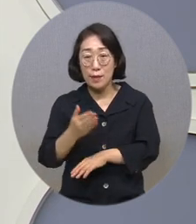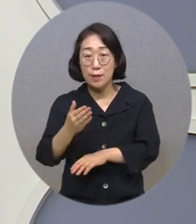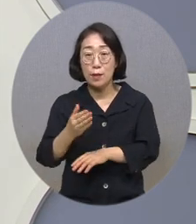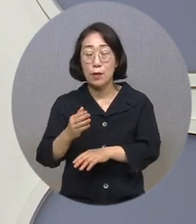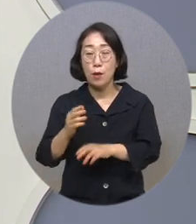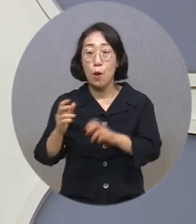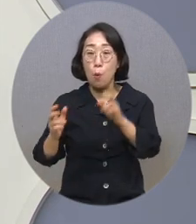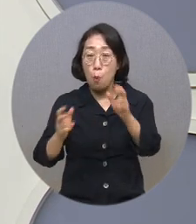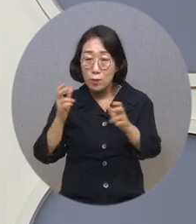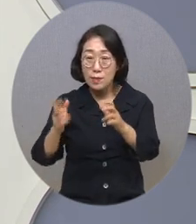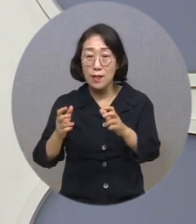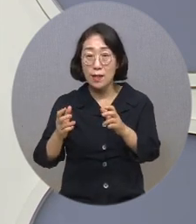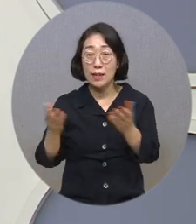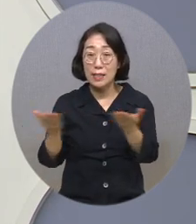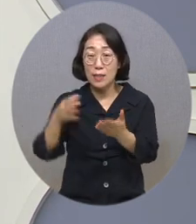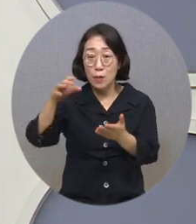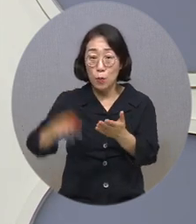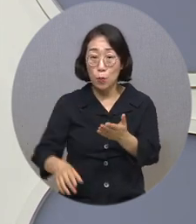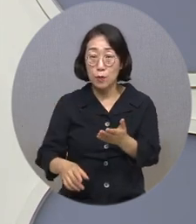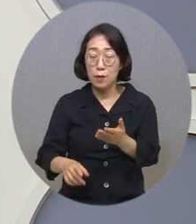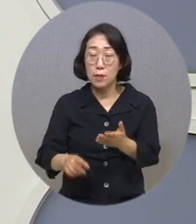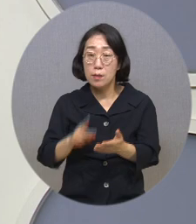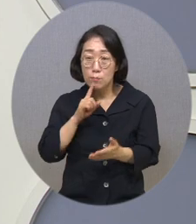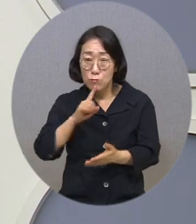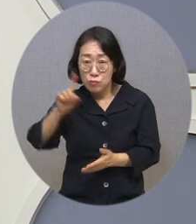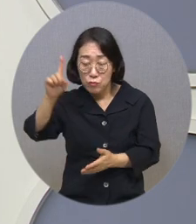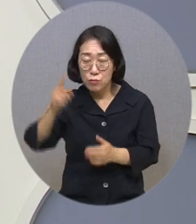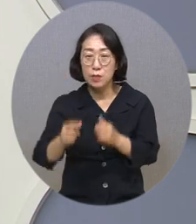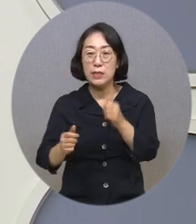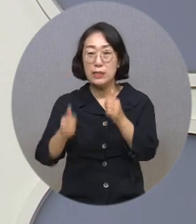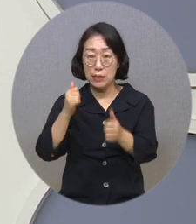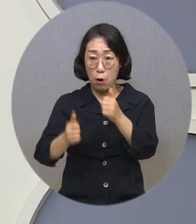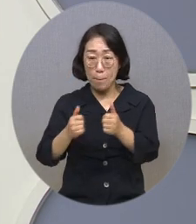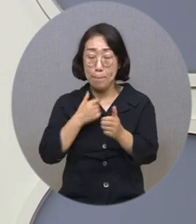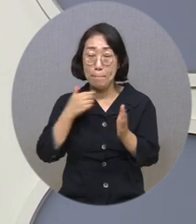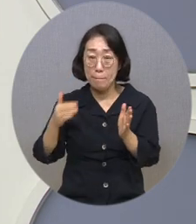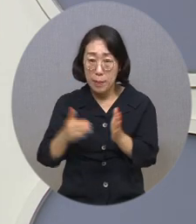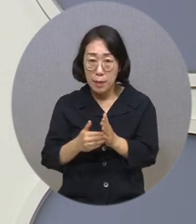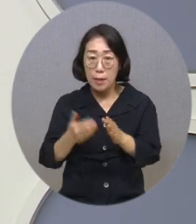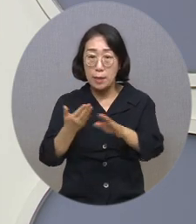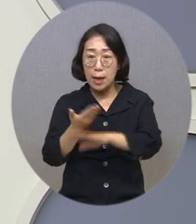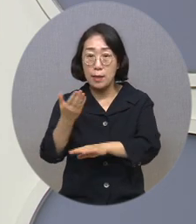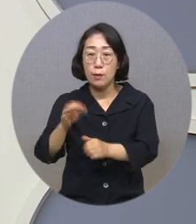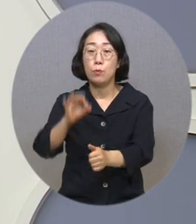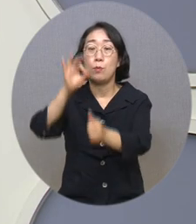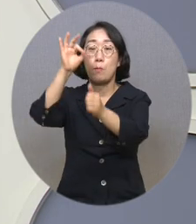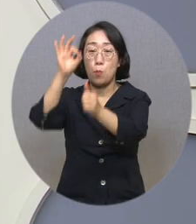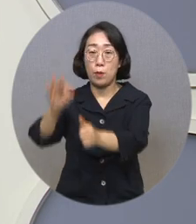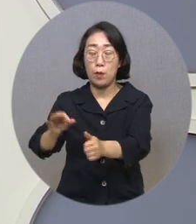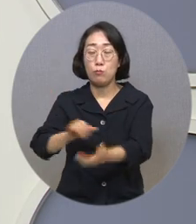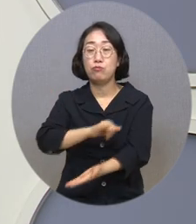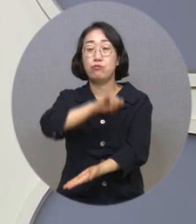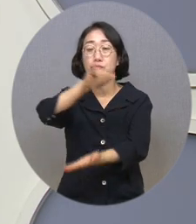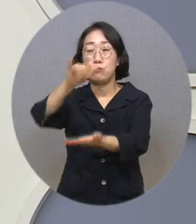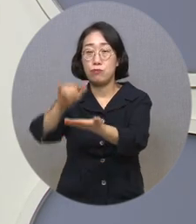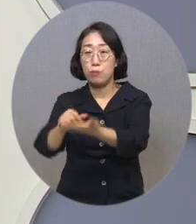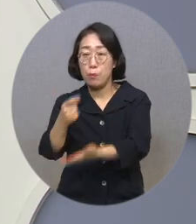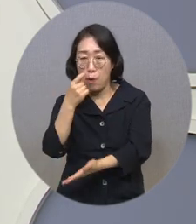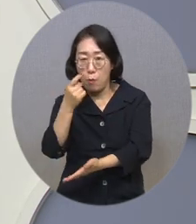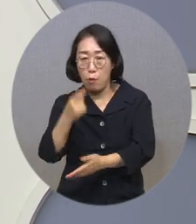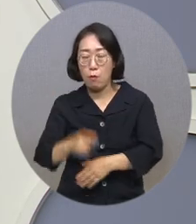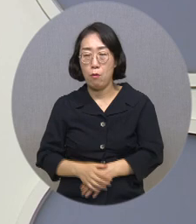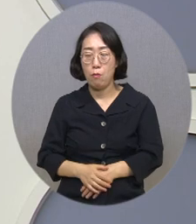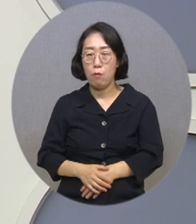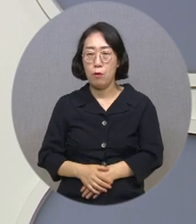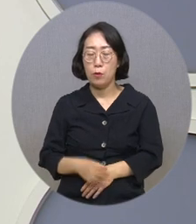또 한전에서 이제 대학 공부를 가르쳐 주고 또 외국도 보내주고 그러다가 이제 저한테는 약간의 교만기가